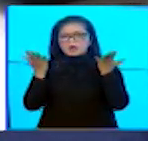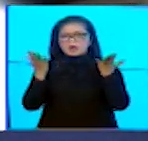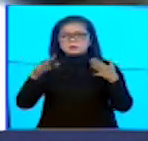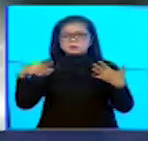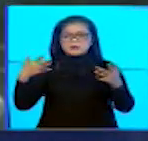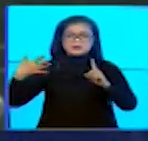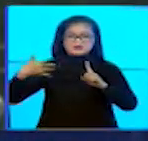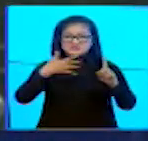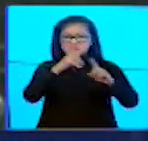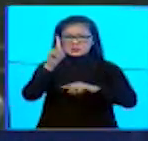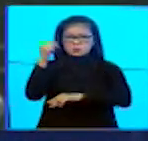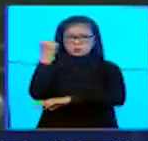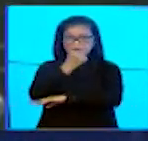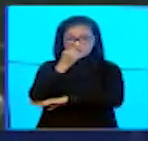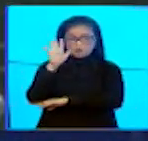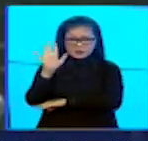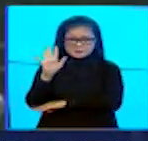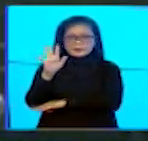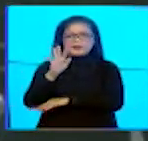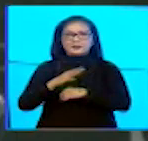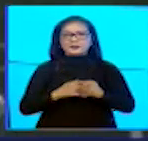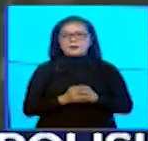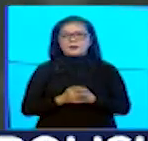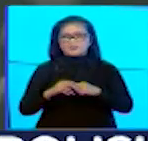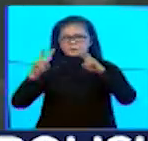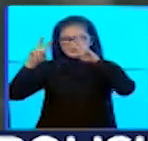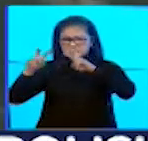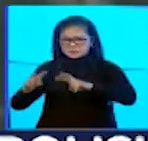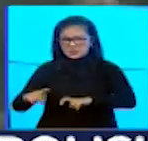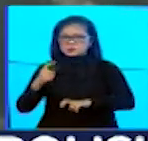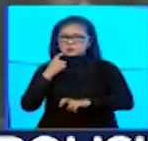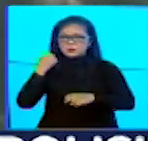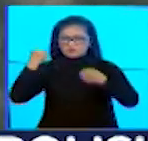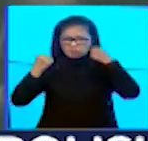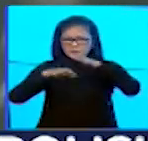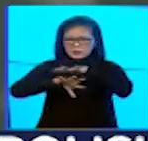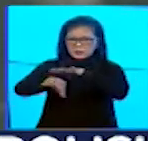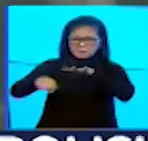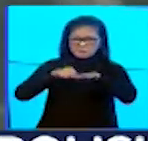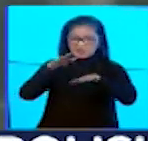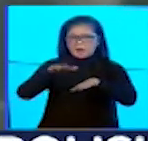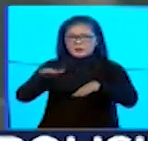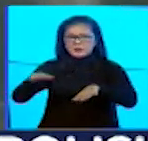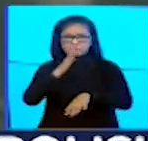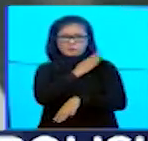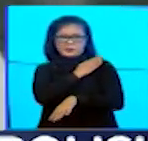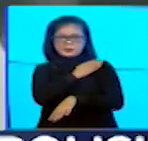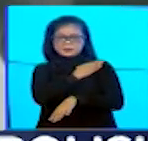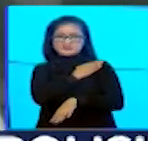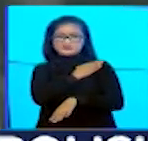pelaku. Guna menyelidiki motif percobaan perampasan mobil anak bupati, polisi mendalami pemeriksaan kedua